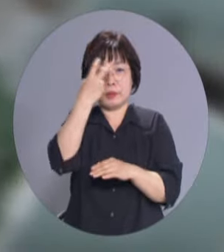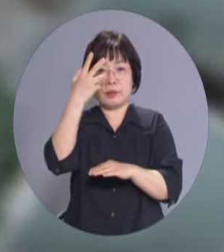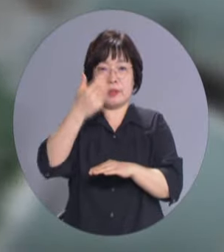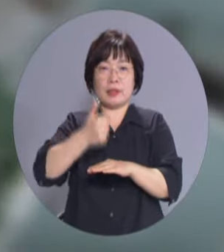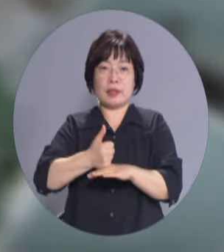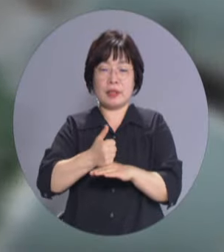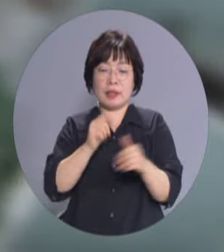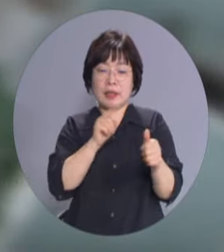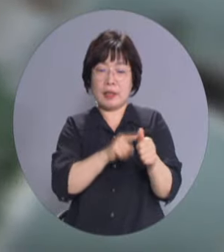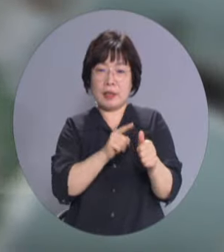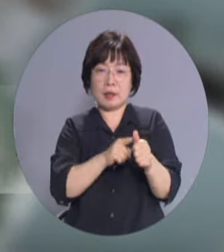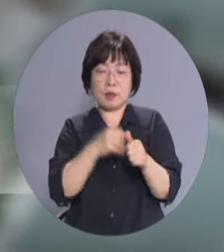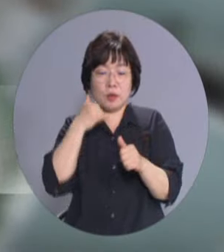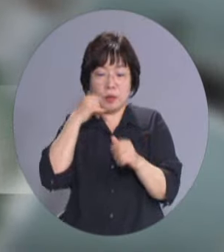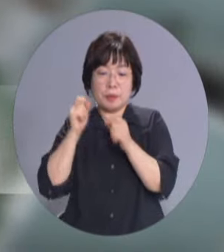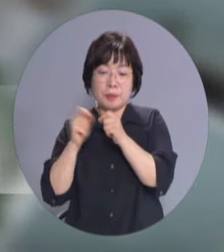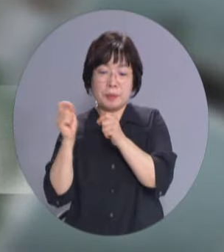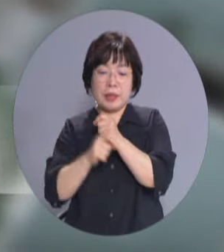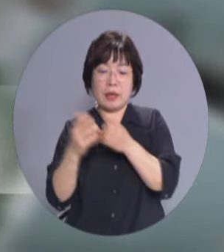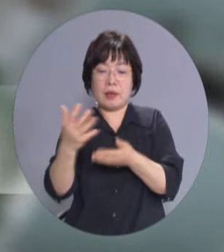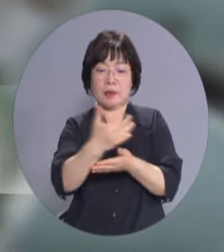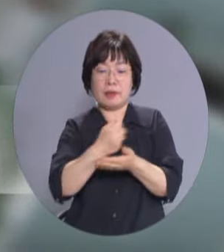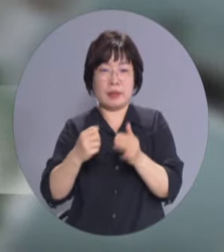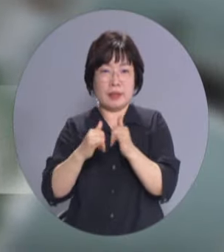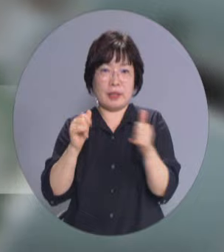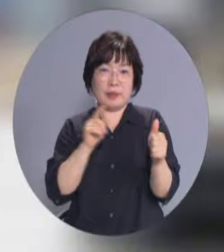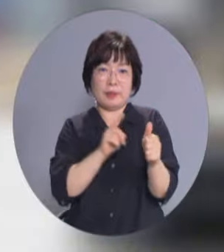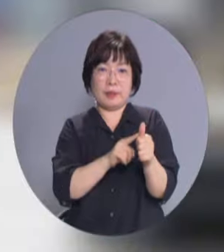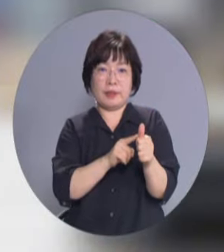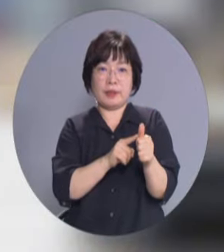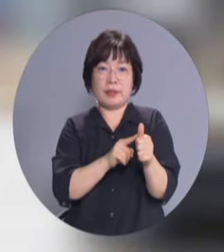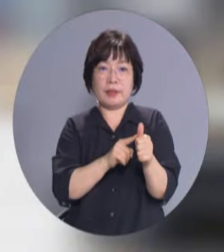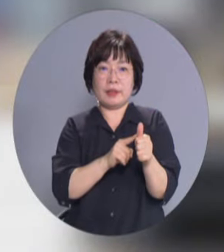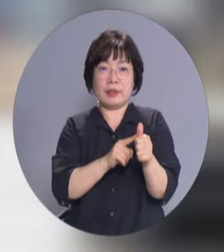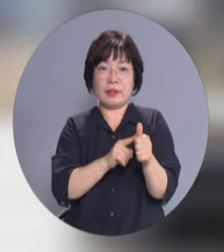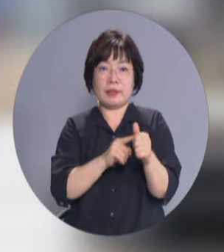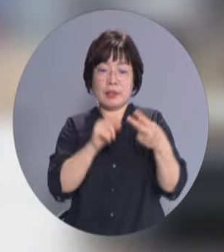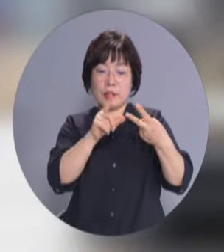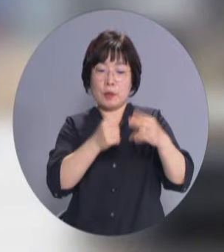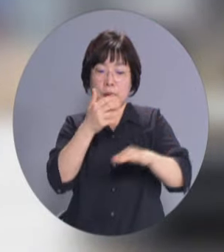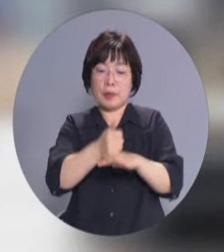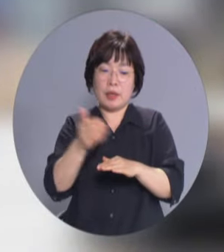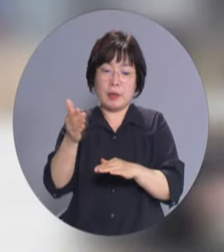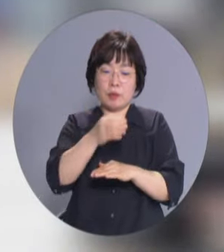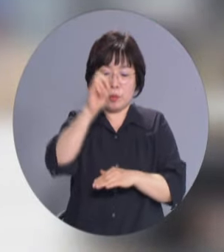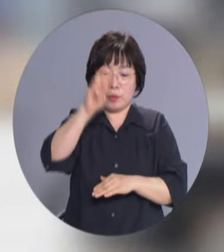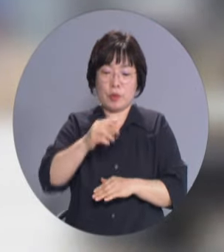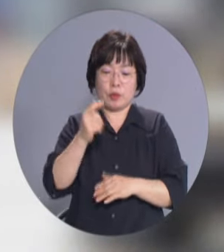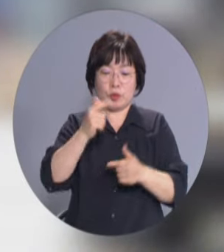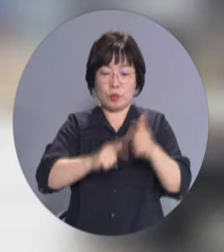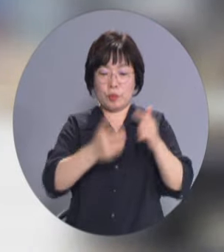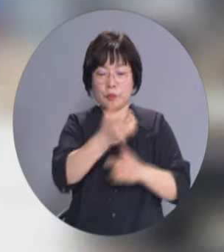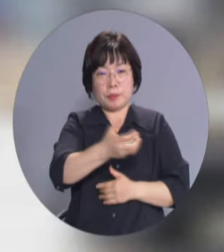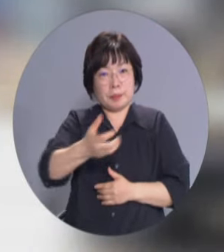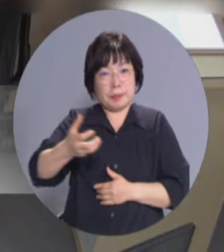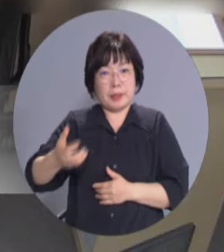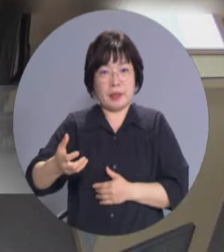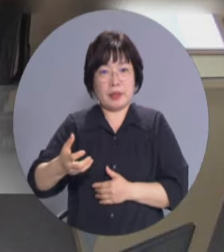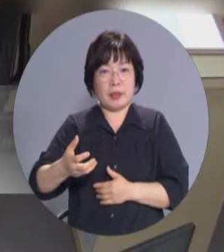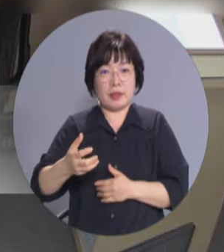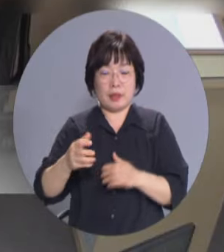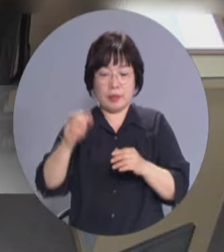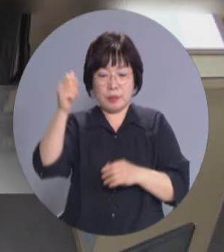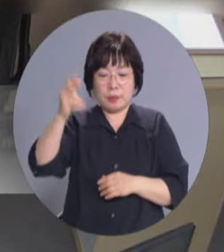체포를과 싱 조직의 수거 책으로 확인된이 남성 지난 2월 말부터 광주와 목포 등지의 은행에서